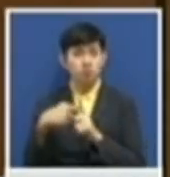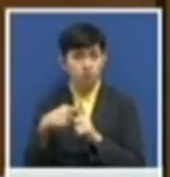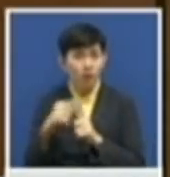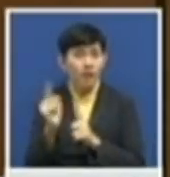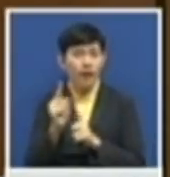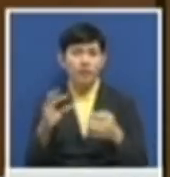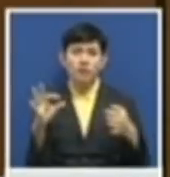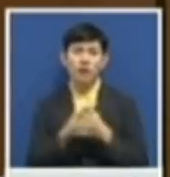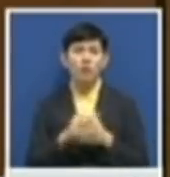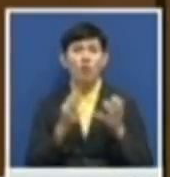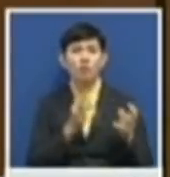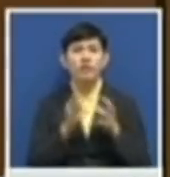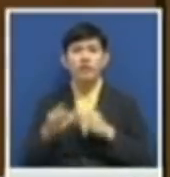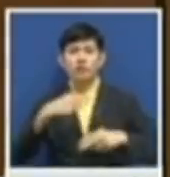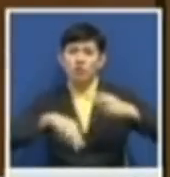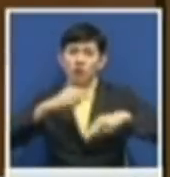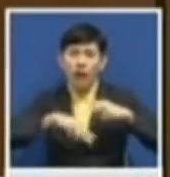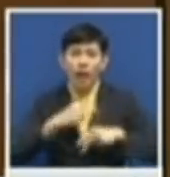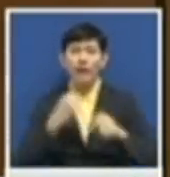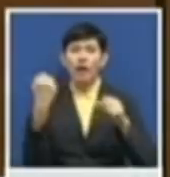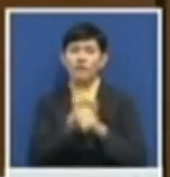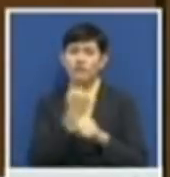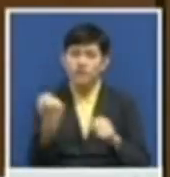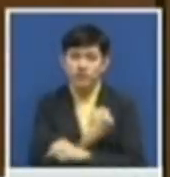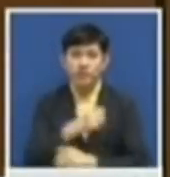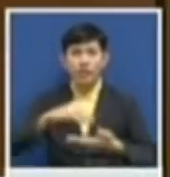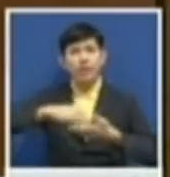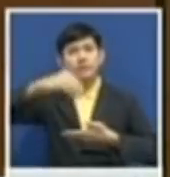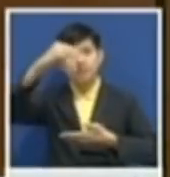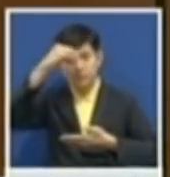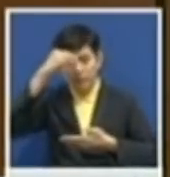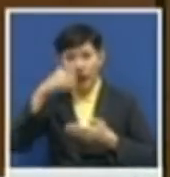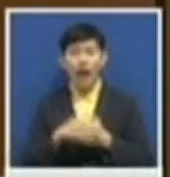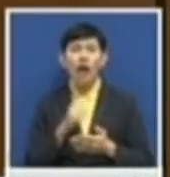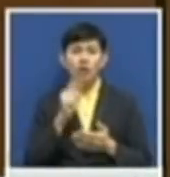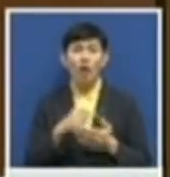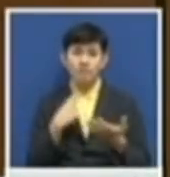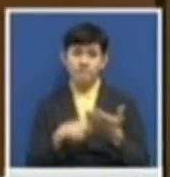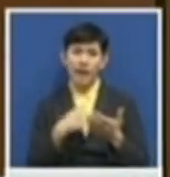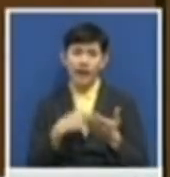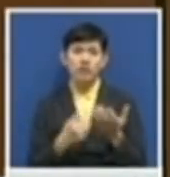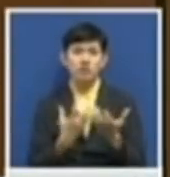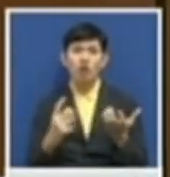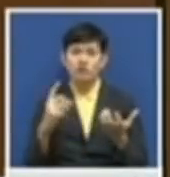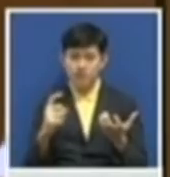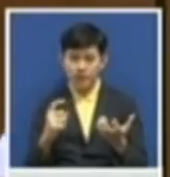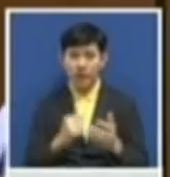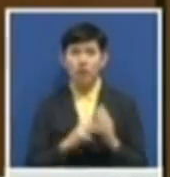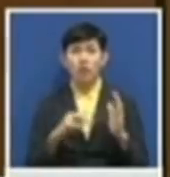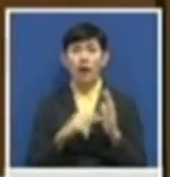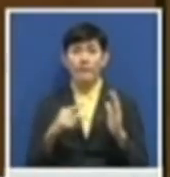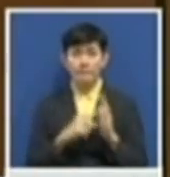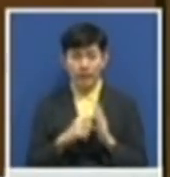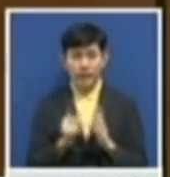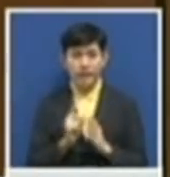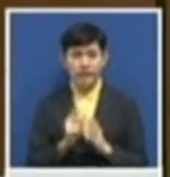ะครับแต่ว่าวันนี้เป็นวันที่หลายพรรคการเมืองนะครับวิพากษ์วิจารณ์พลเอกประยุทธ์เยอะแล้วพลเ